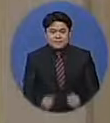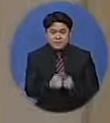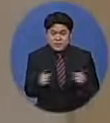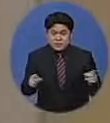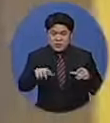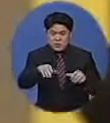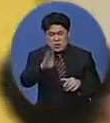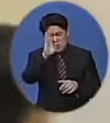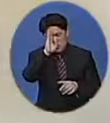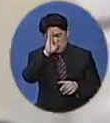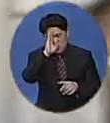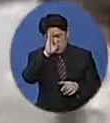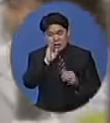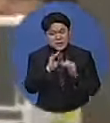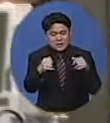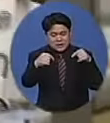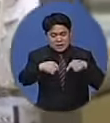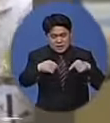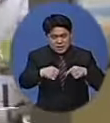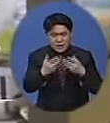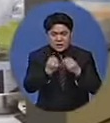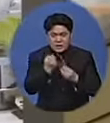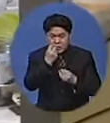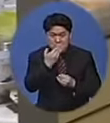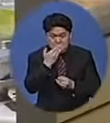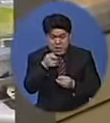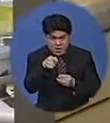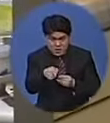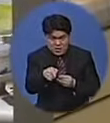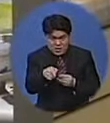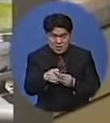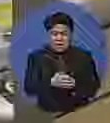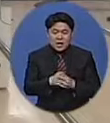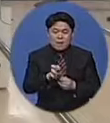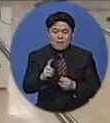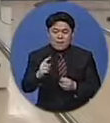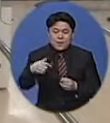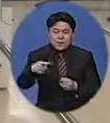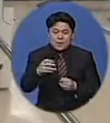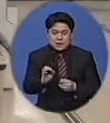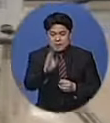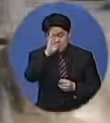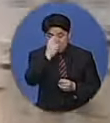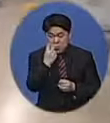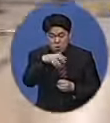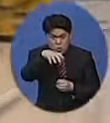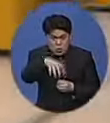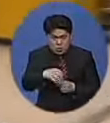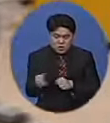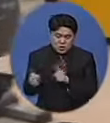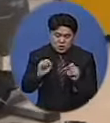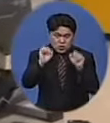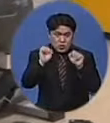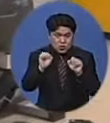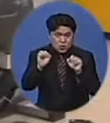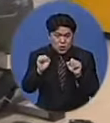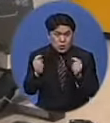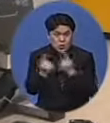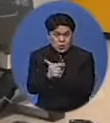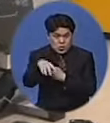1층에는 만성질환자들의 상담 및 사례관리가 가능한 만성질환관리실과 재활 및